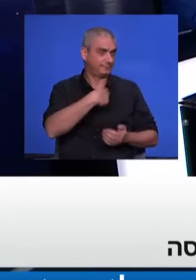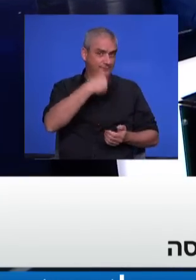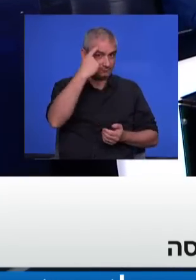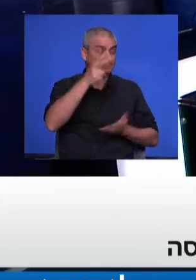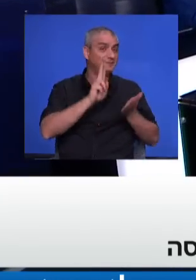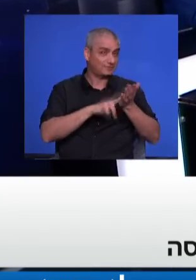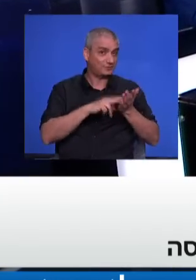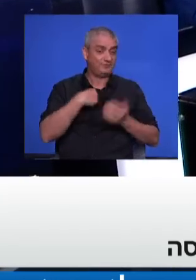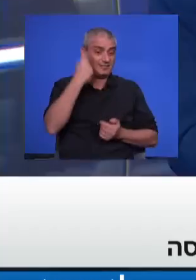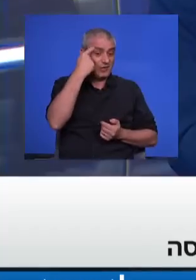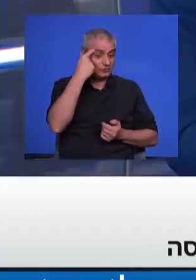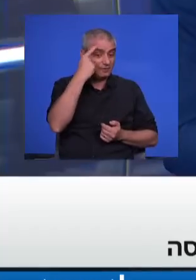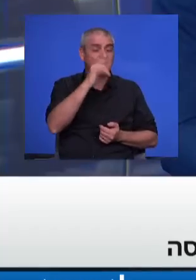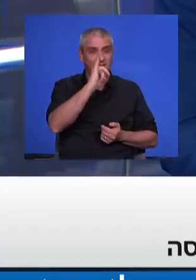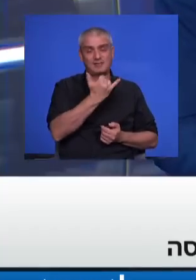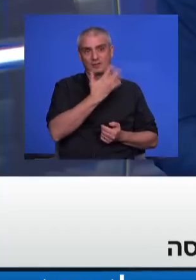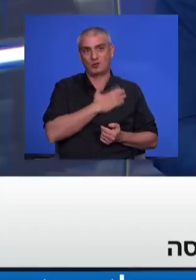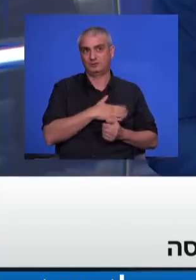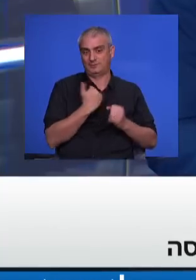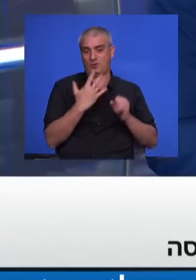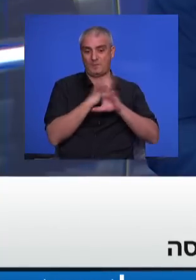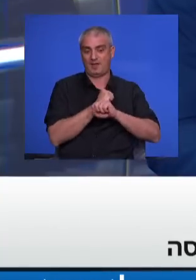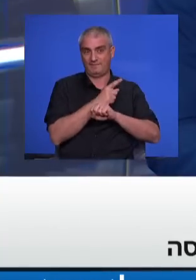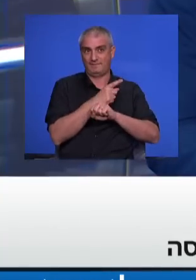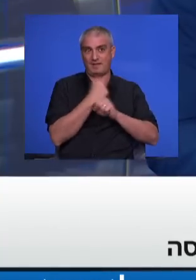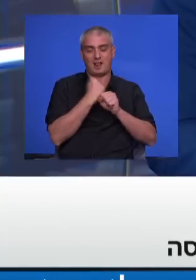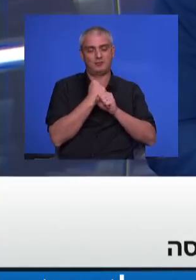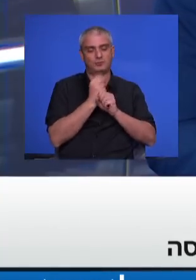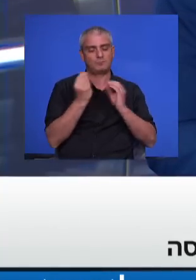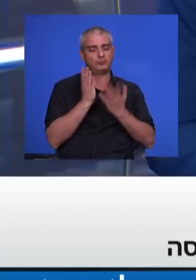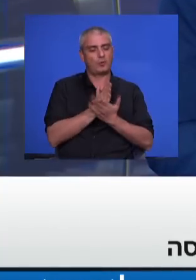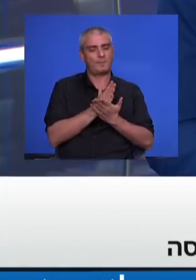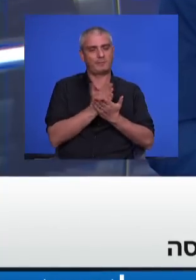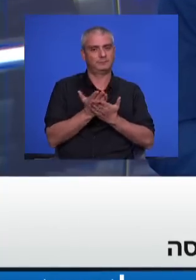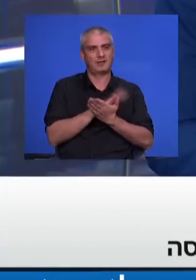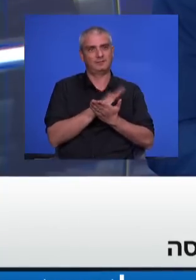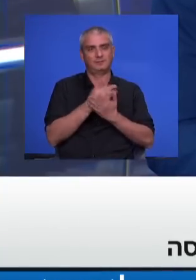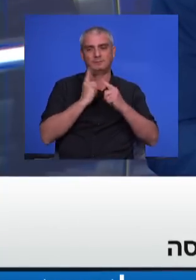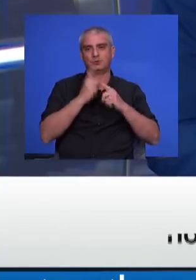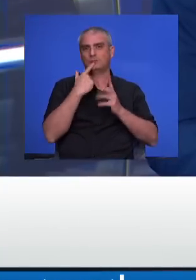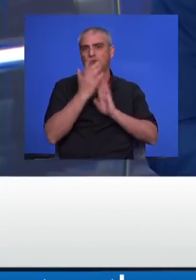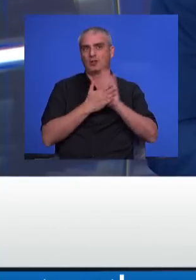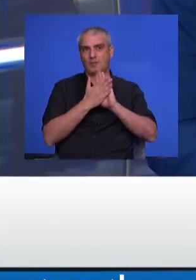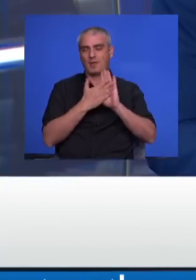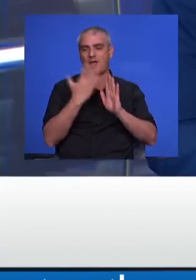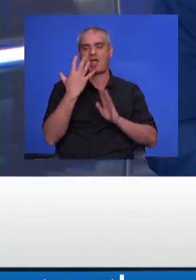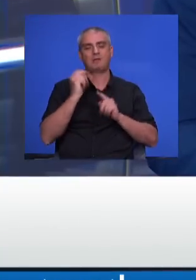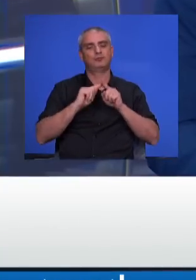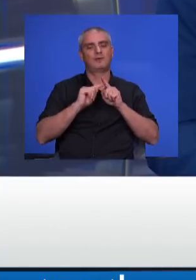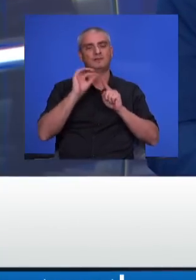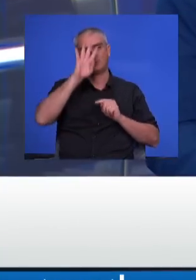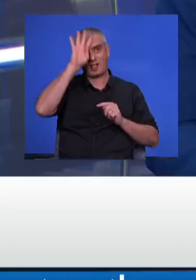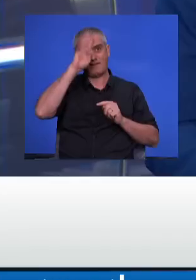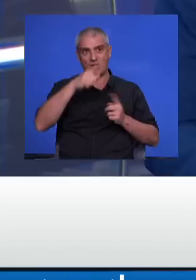צודק, ואני חושבת שהם כן הולכים הערב ללכת על דרך אמצע שהיא בדיוק מה שאתה אומר, היא בדיוק ה-50 גוונים של אפור